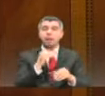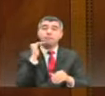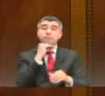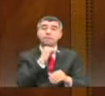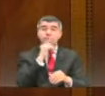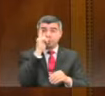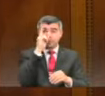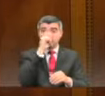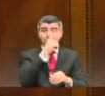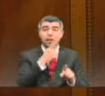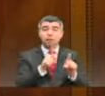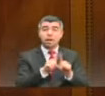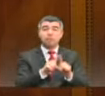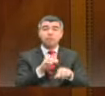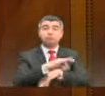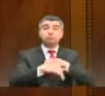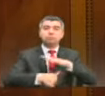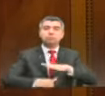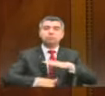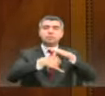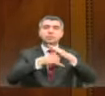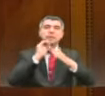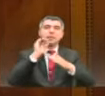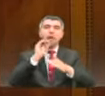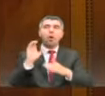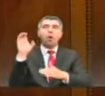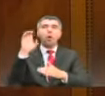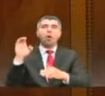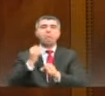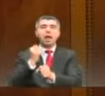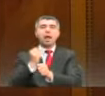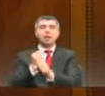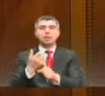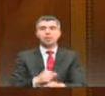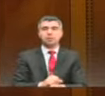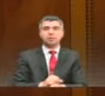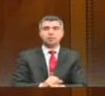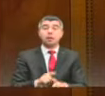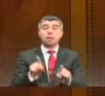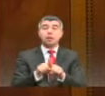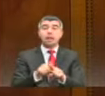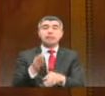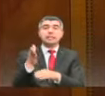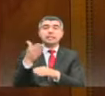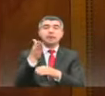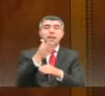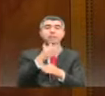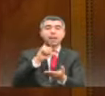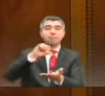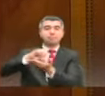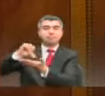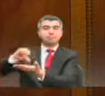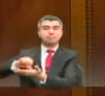المنظم لمجلس الجالية المغربية بالخارج، استكمال ورش الإصلاح القنصلي ومسلسل